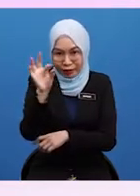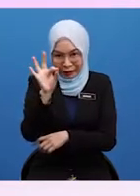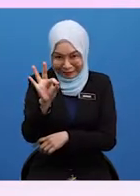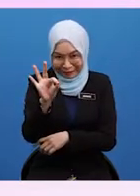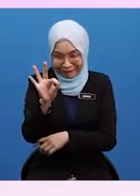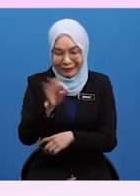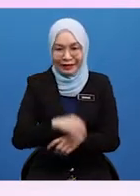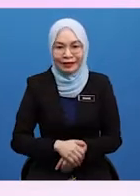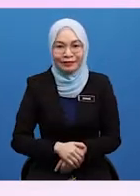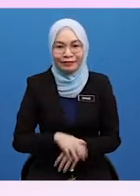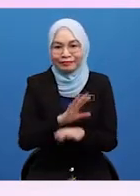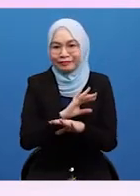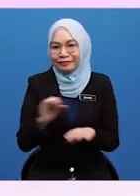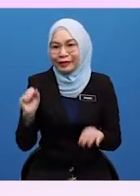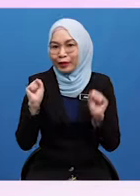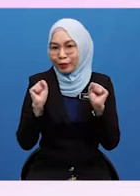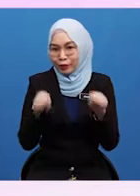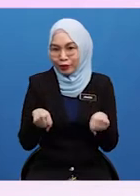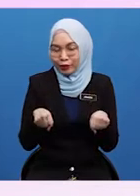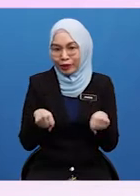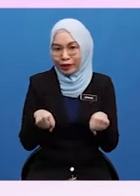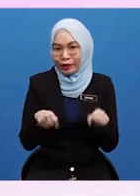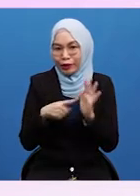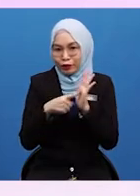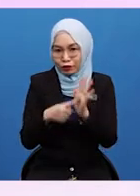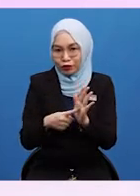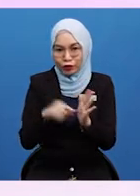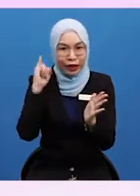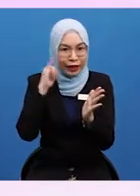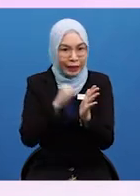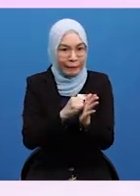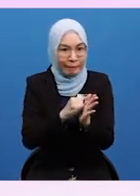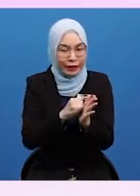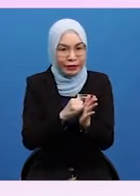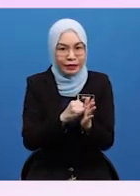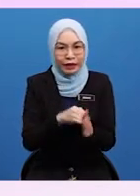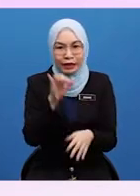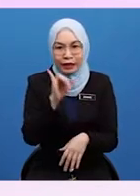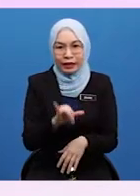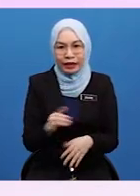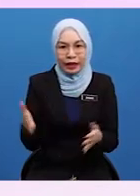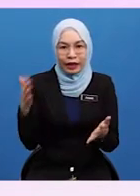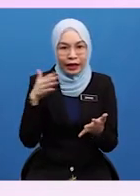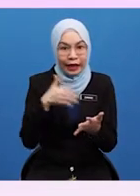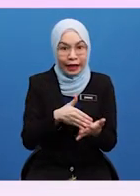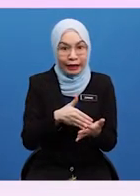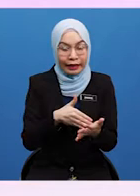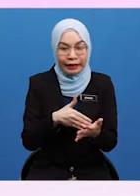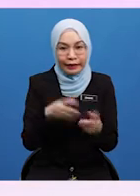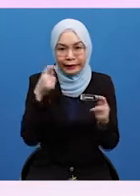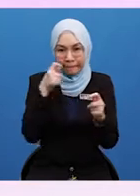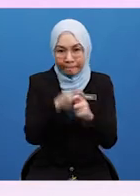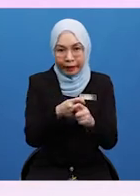membekalkan Ines data yang lebih spesifik antara Salah satu